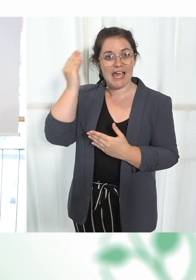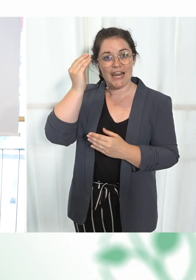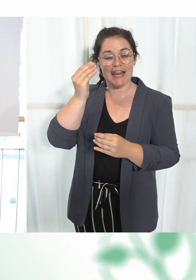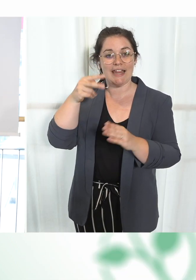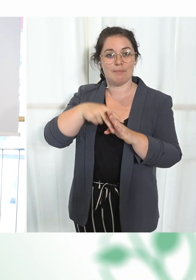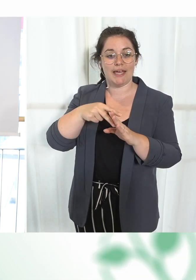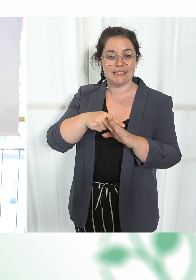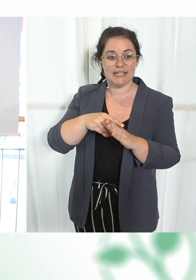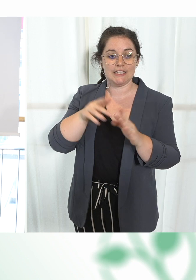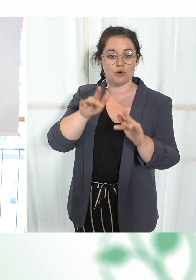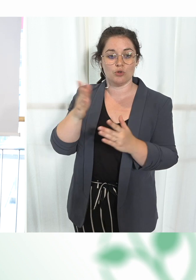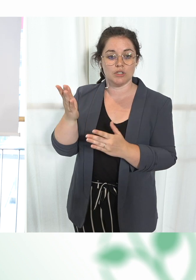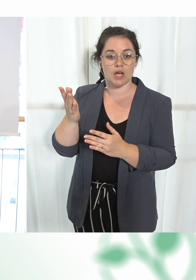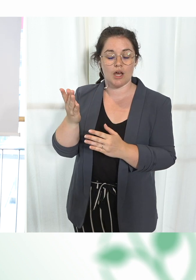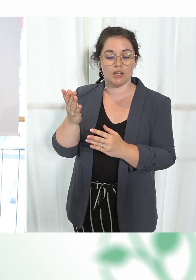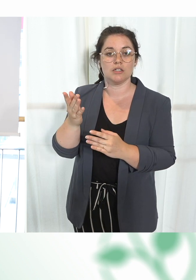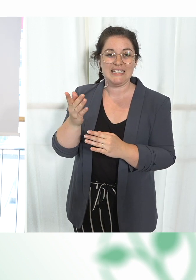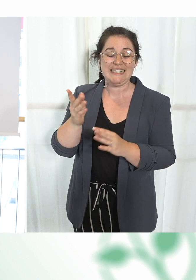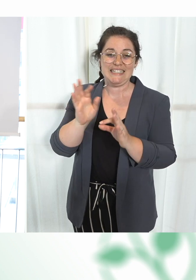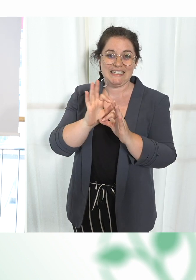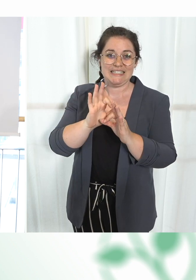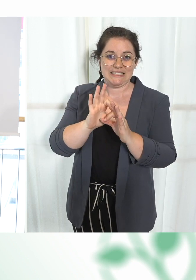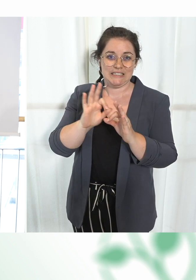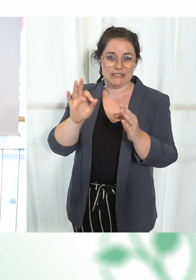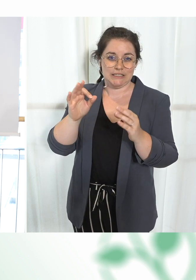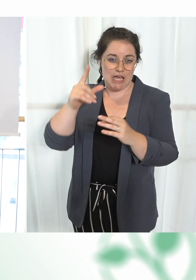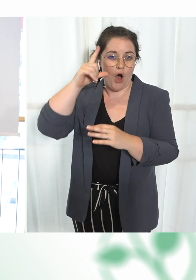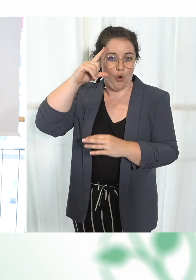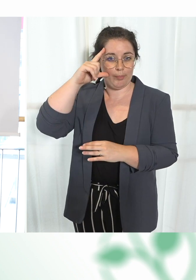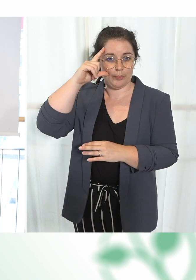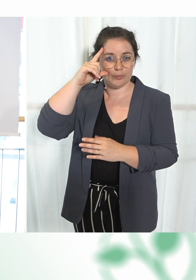Lernbeeinträchtigung ist eigentlich ein ganz wesentlicher